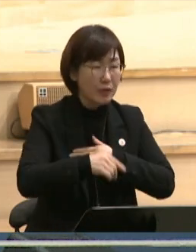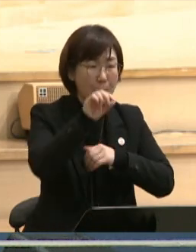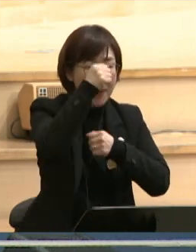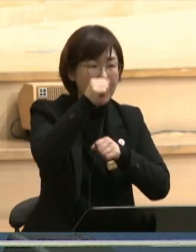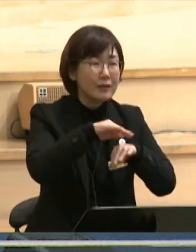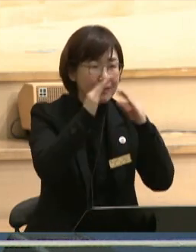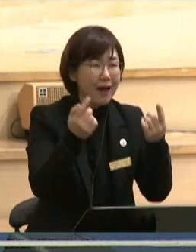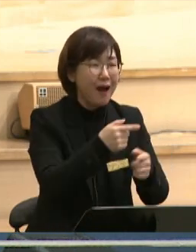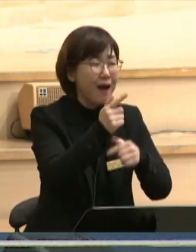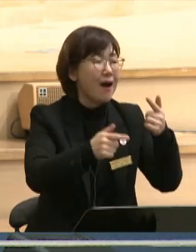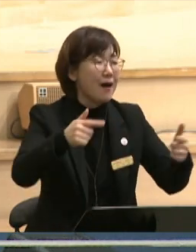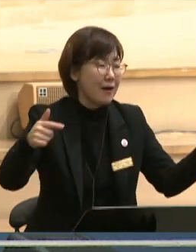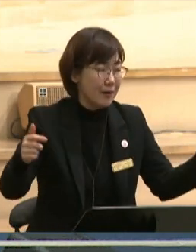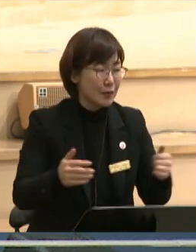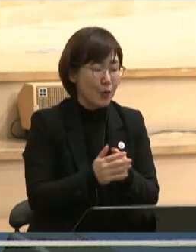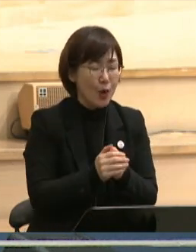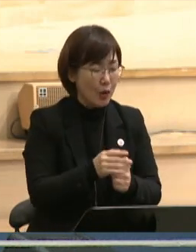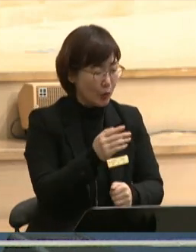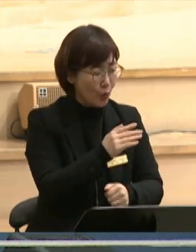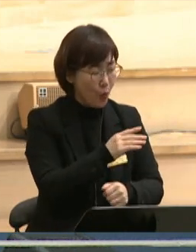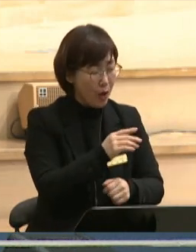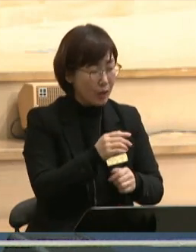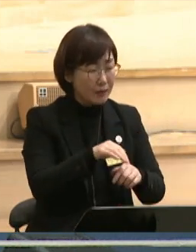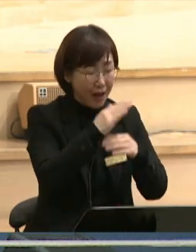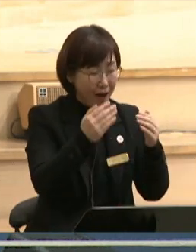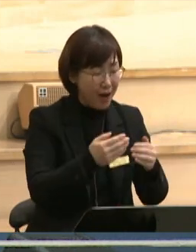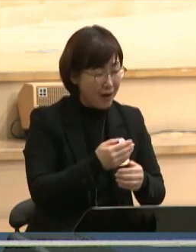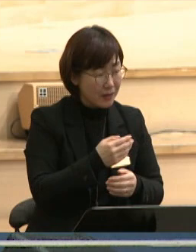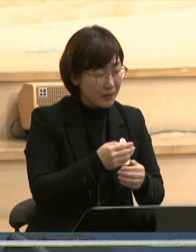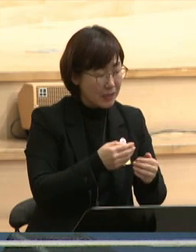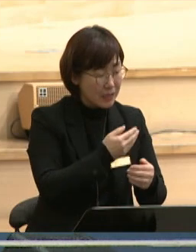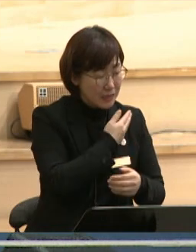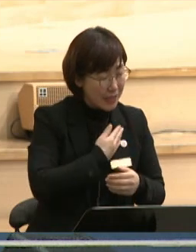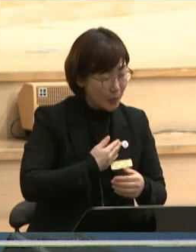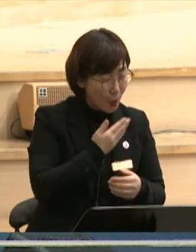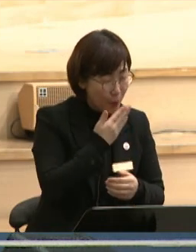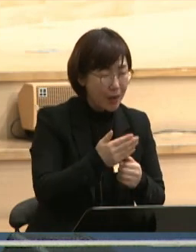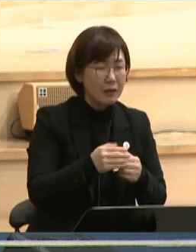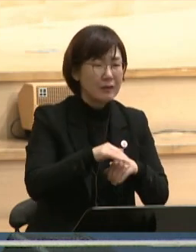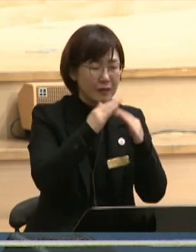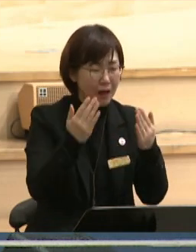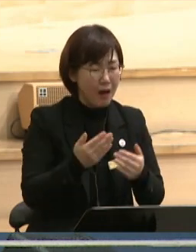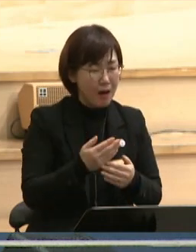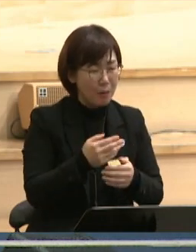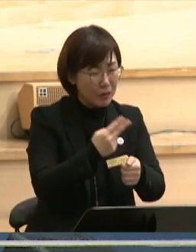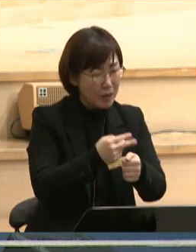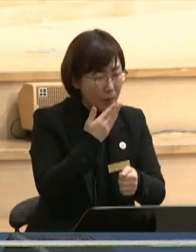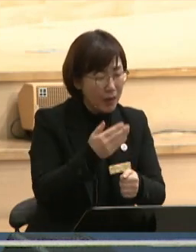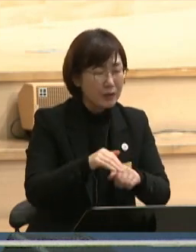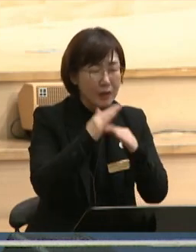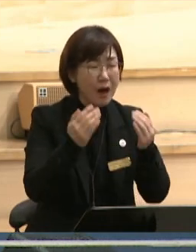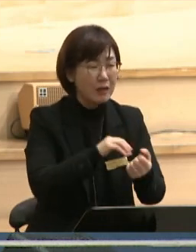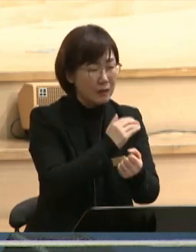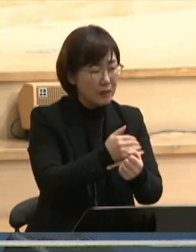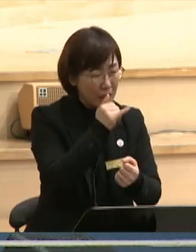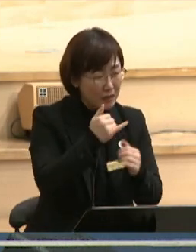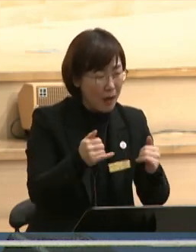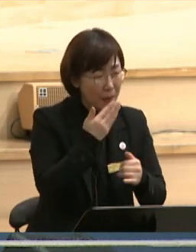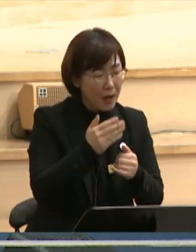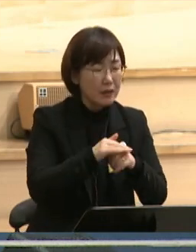다 다릅니다 그래서 바울이 이야기하죠 다 사도 이기느냐 다 선지자 이기느냐 다 교사이겠느냐 다 능력을 행하는 자에게는